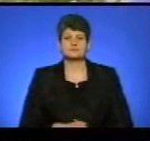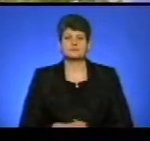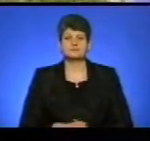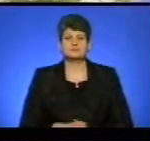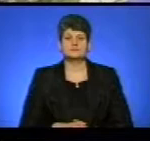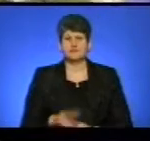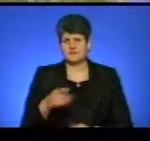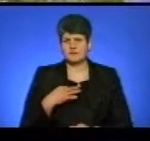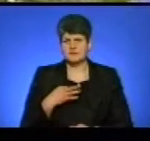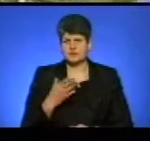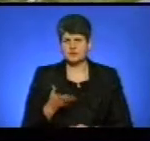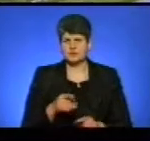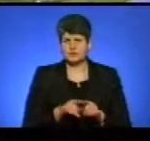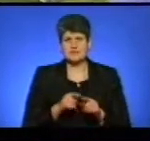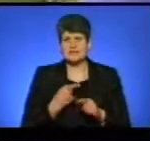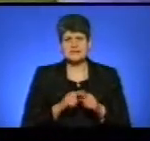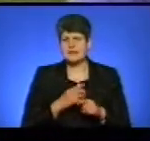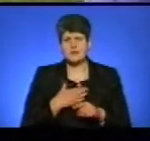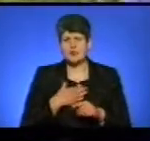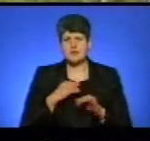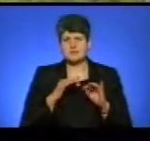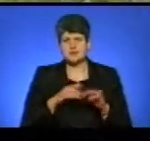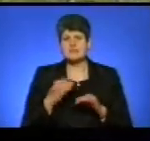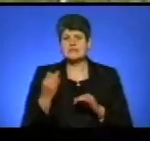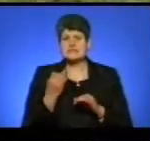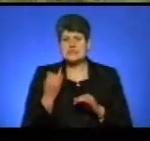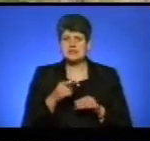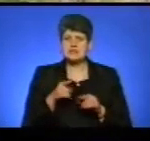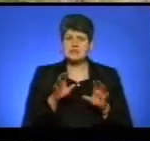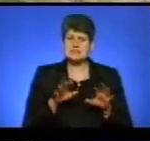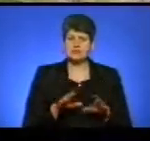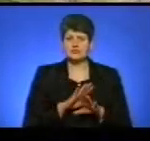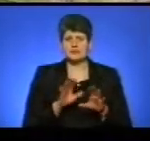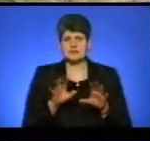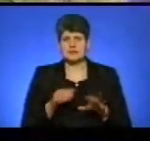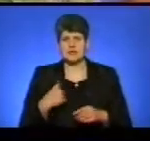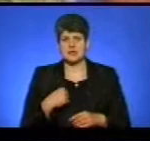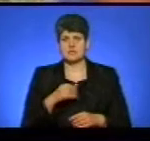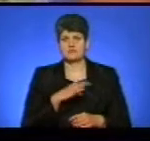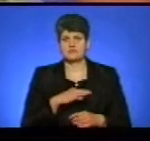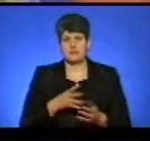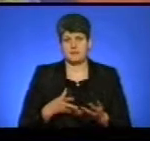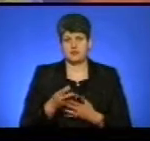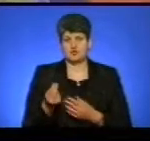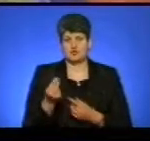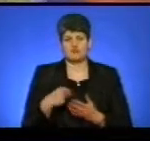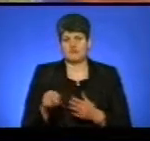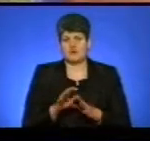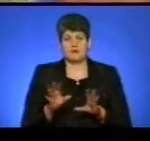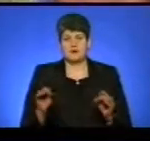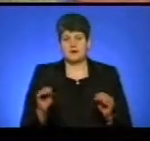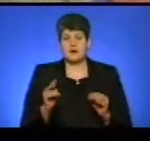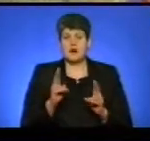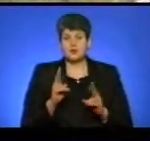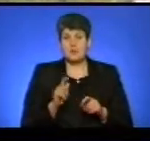Вам все одно? Це не моя справа цікавити, що вона законна чи ні. А як споживач плачу гроші і купую. А ті,